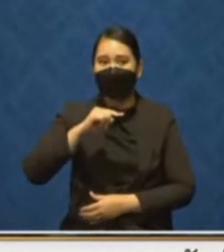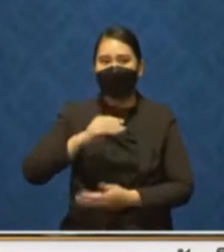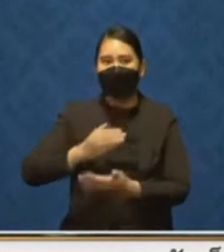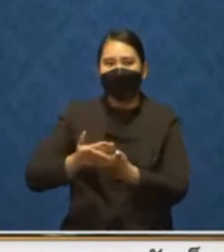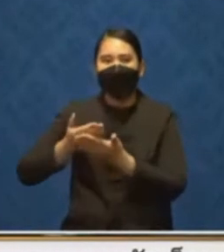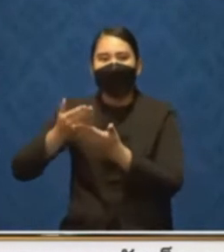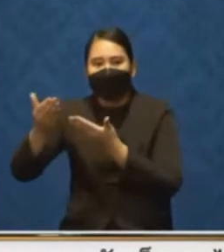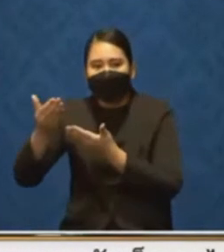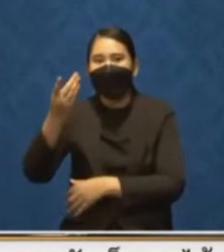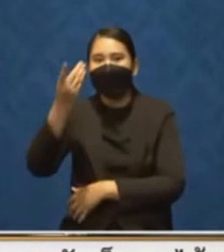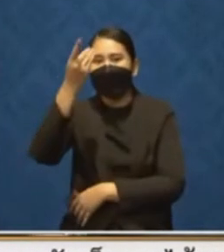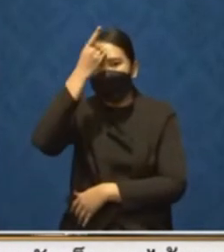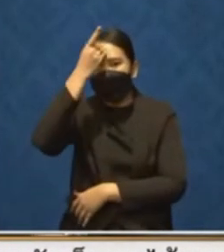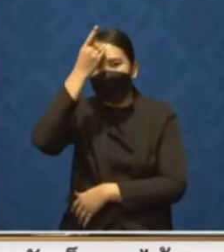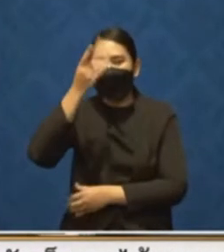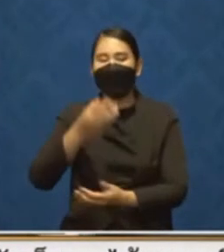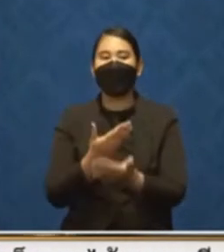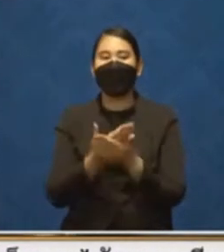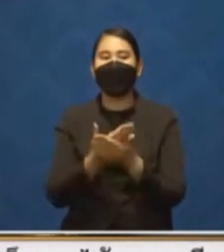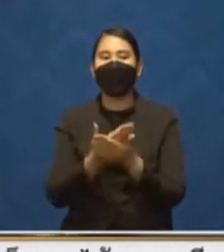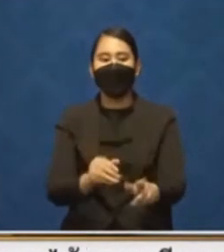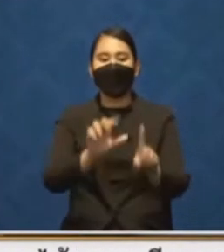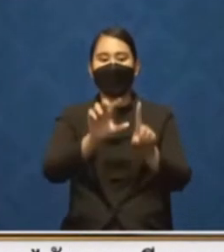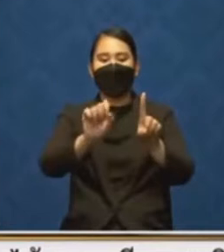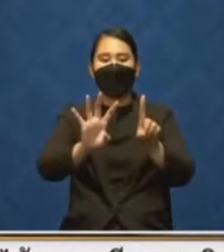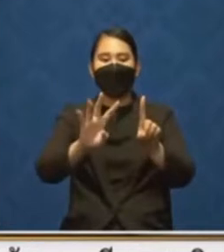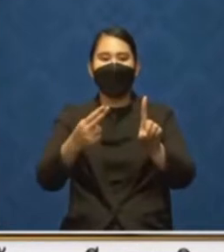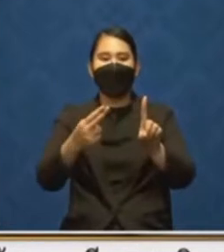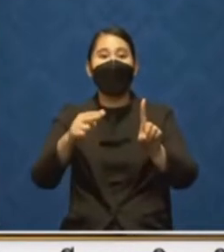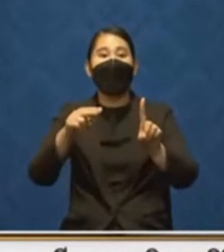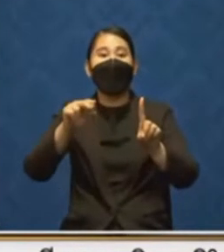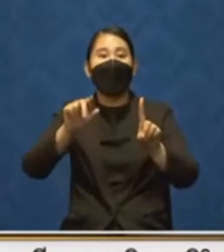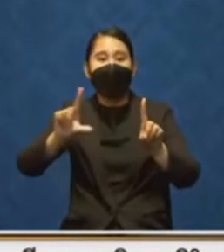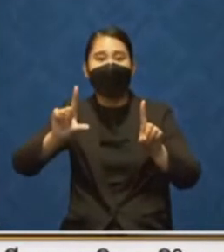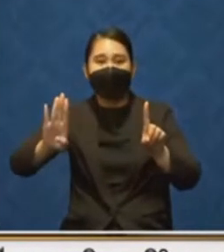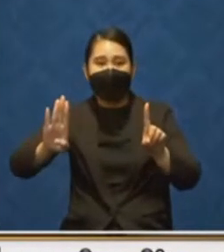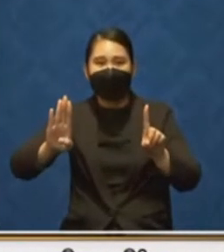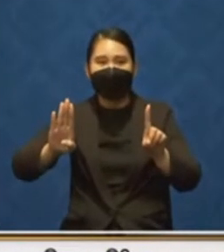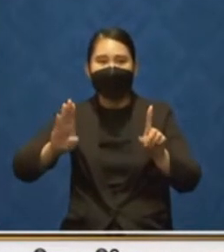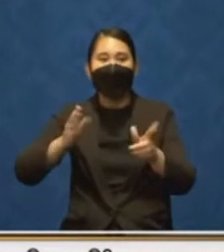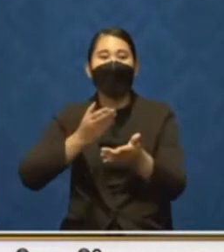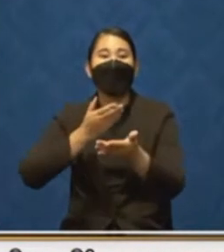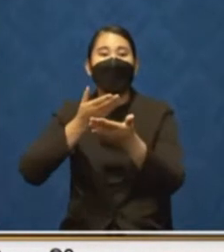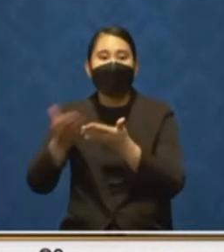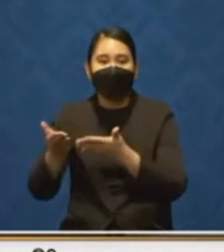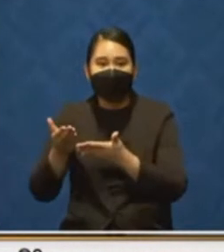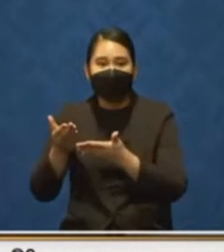Firstผมแสนสี่หมื่นแปดพันล้านบาทโดยใช้เงินภาษีของคนไทยอ่ะ